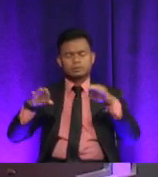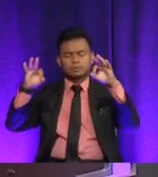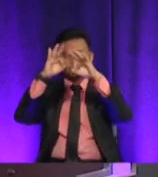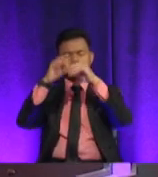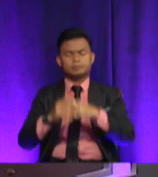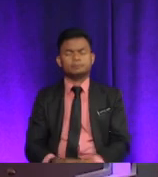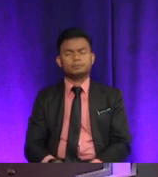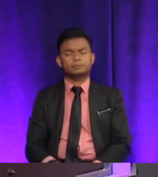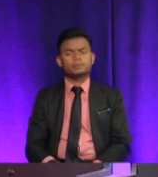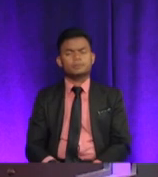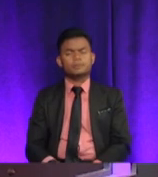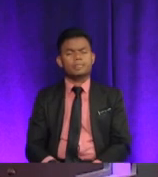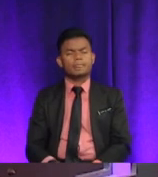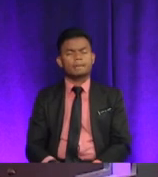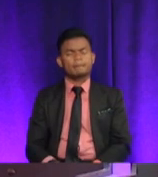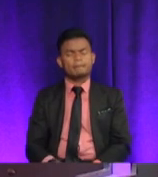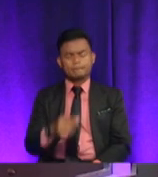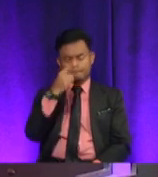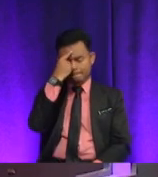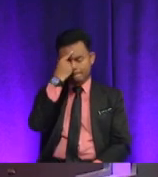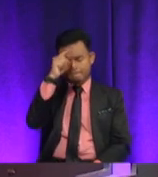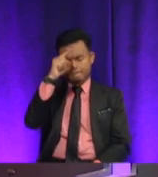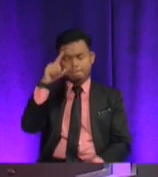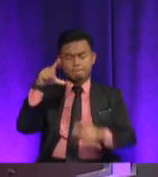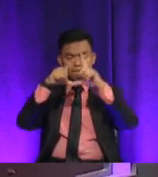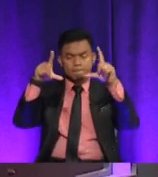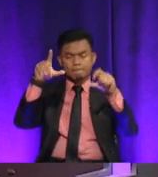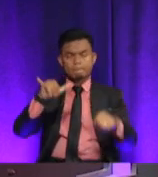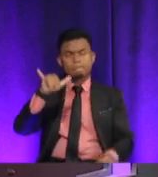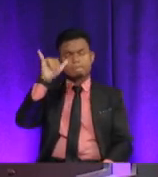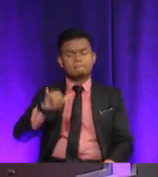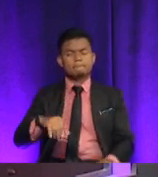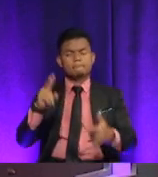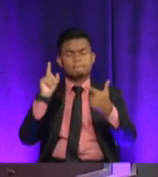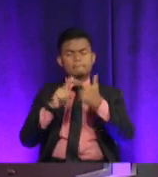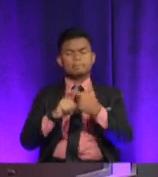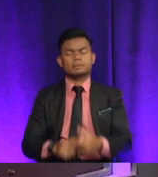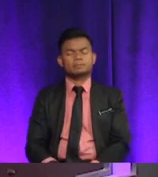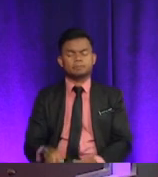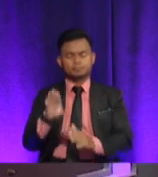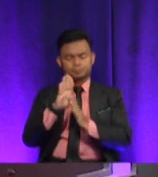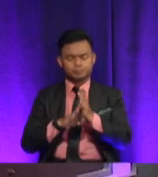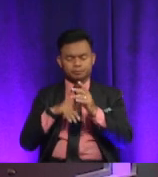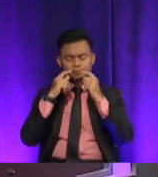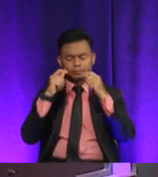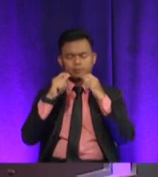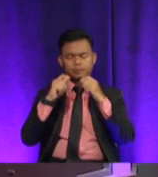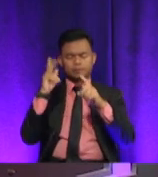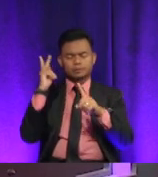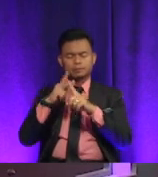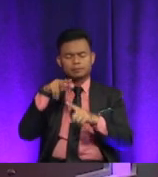dia oke untuk rangkap yang kedua Berhentilah ia Serayu berperi bertitah kepada tiga menteri